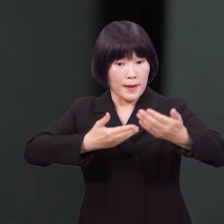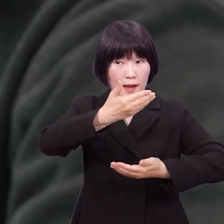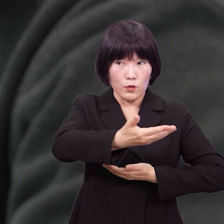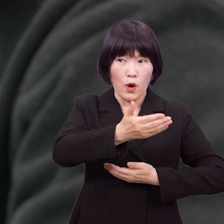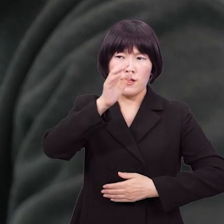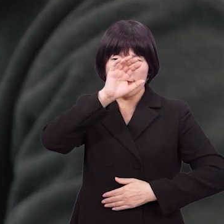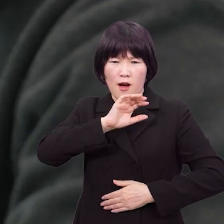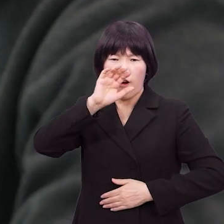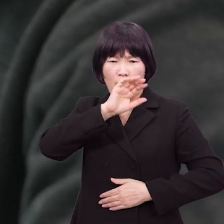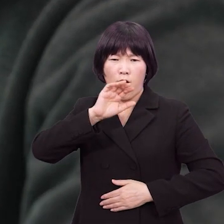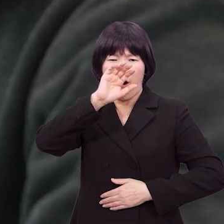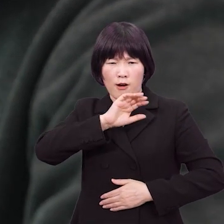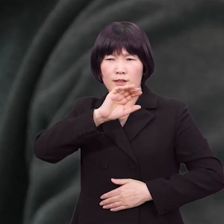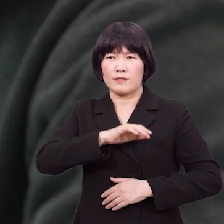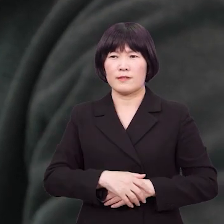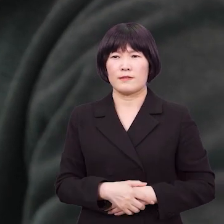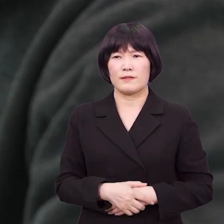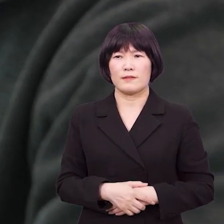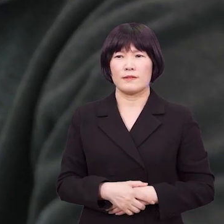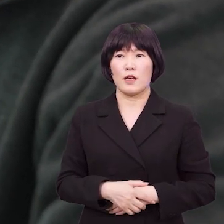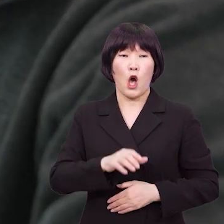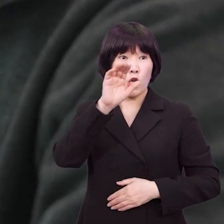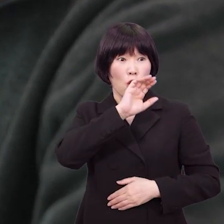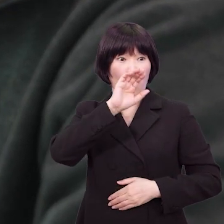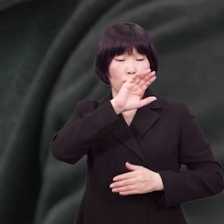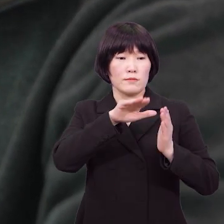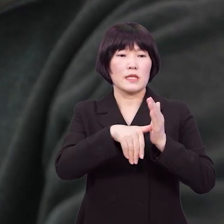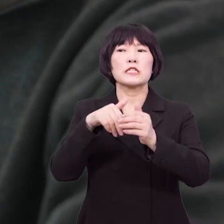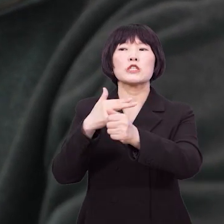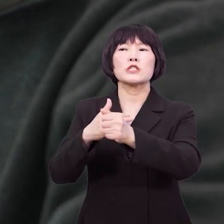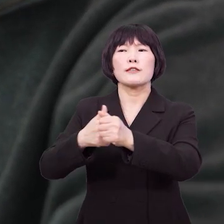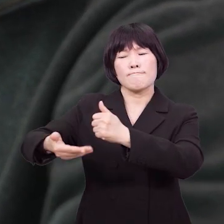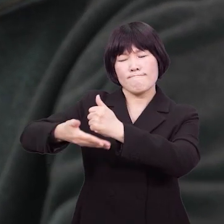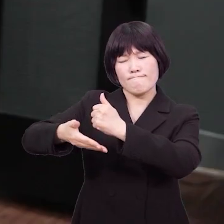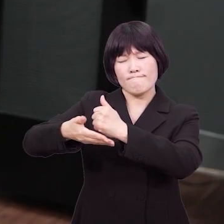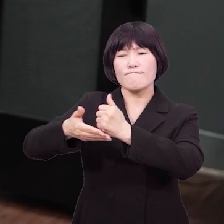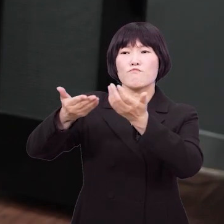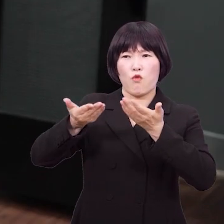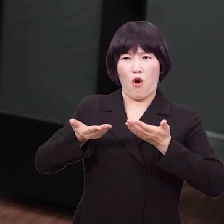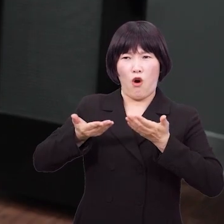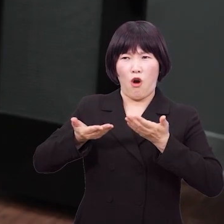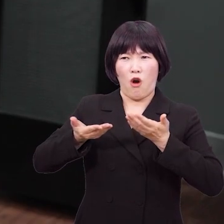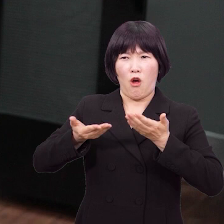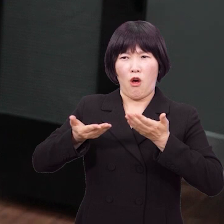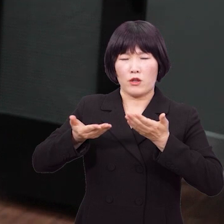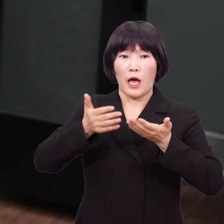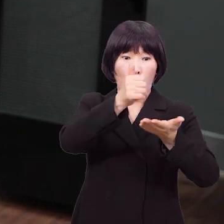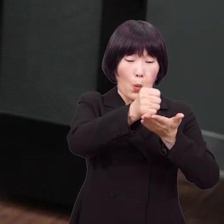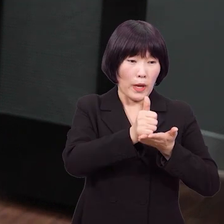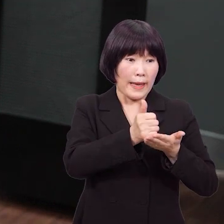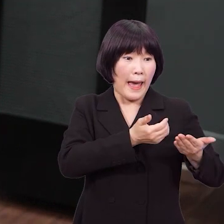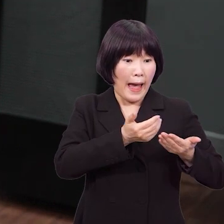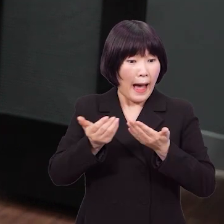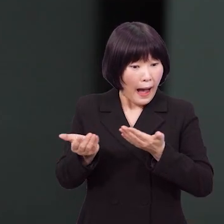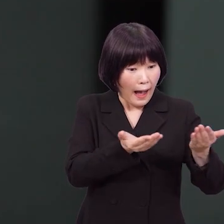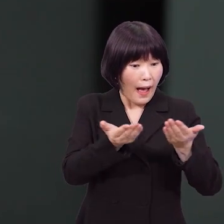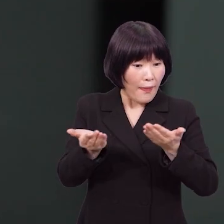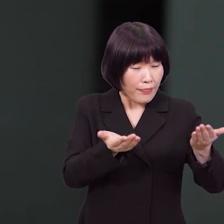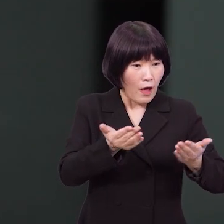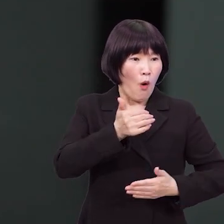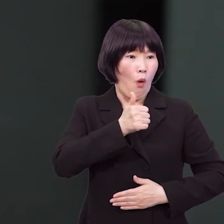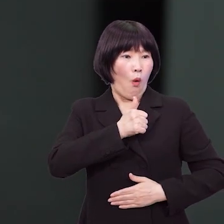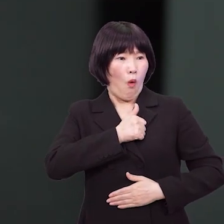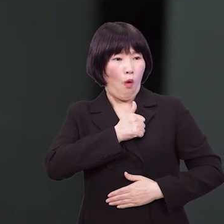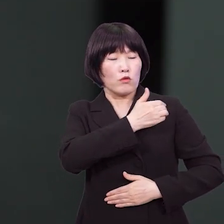연습했습니다. 연습할 때 선생님께 칭찬을 해주셔서 고객에게 안내하는 것이 자신감이 생겼어요.